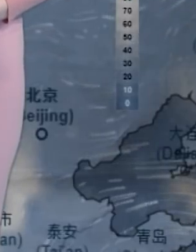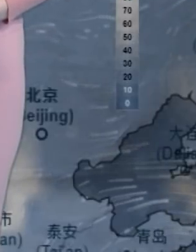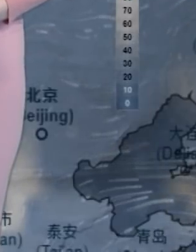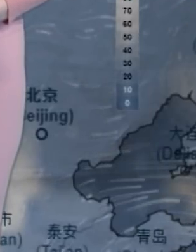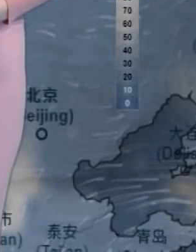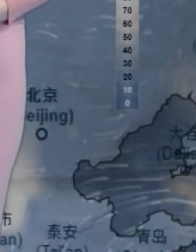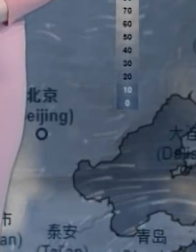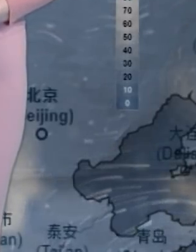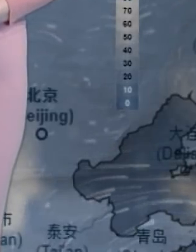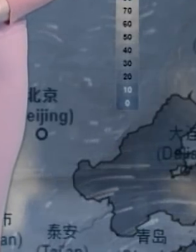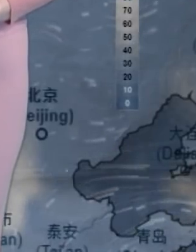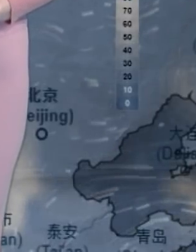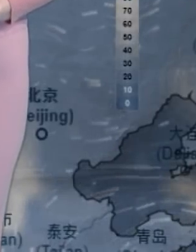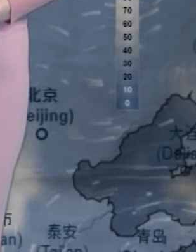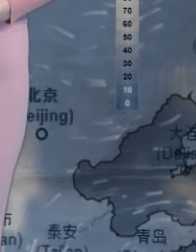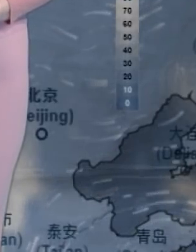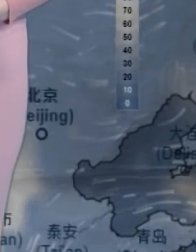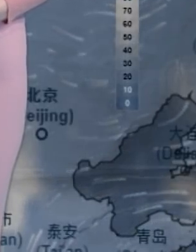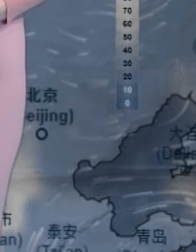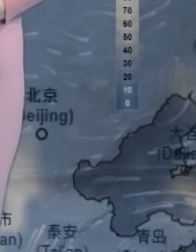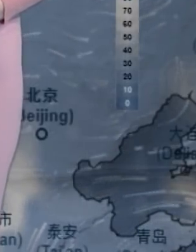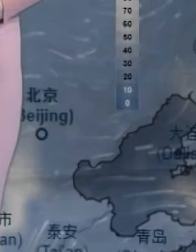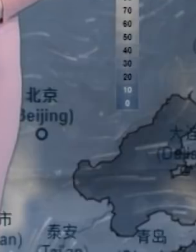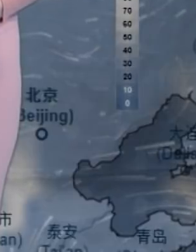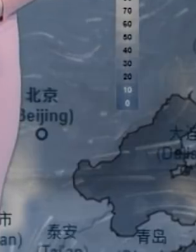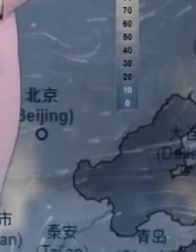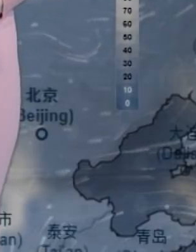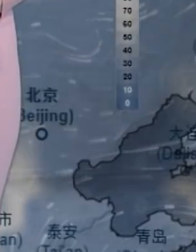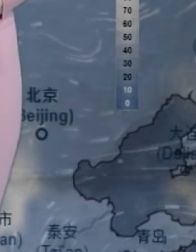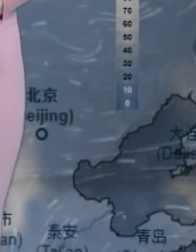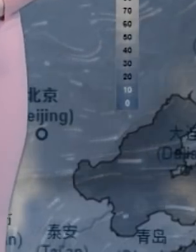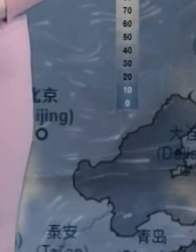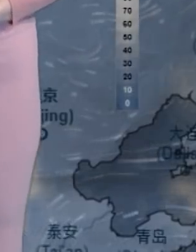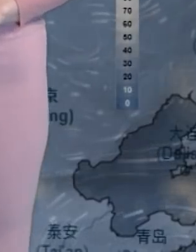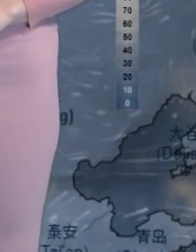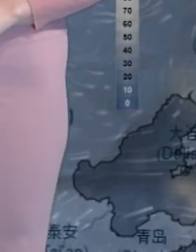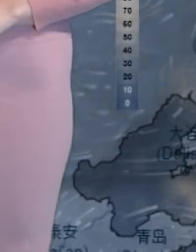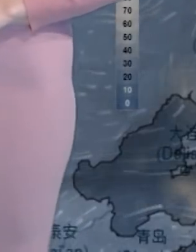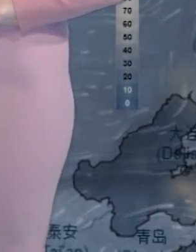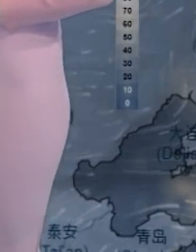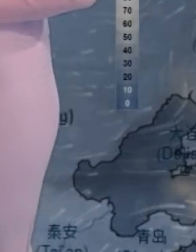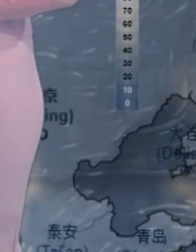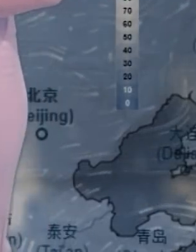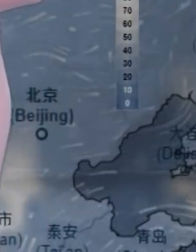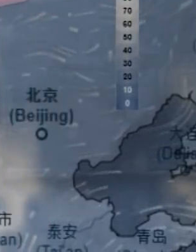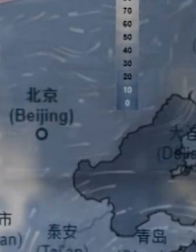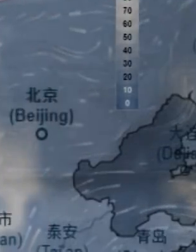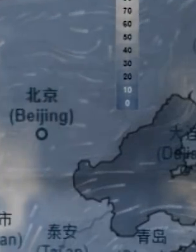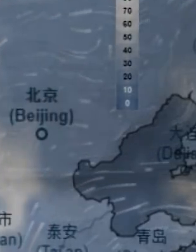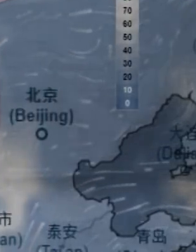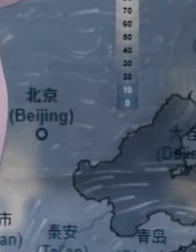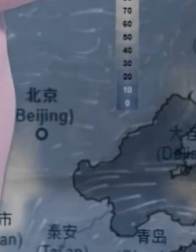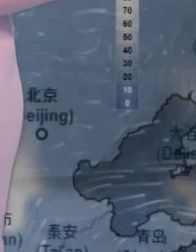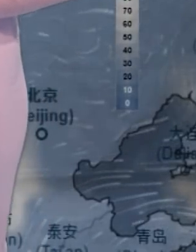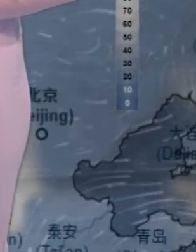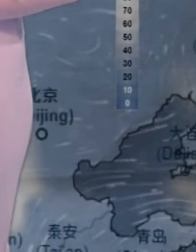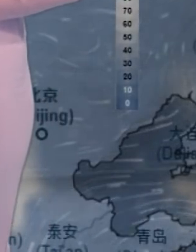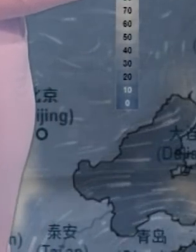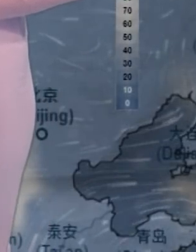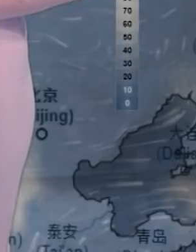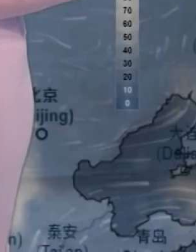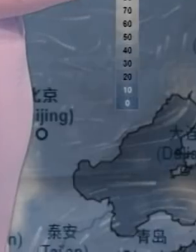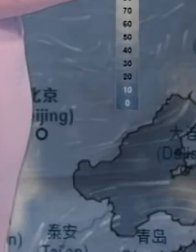Арам мэдрэгүй үзэгчдээ 12 дугаар сарын 5-аас 6-ны хүртэлх цагаараа мэдээллийг танилцуулъя. За ойрын өдрүүд бол ихэх нутгаар хөйтөн